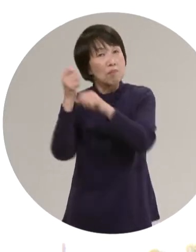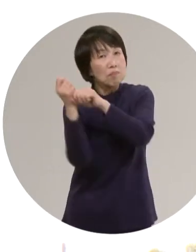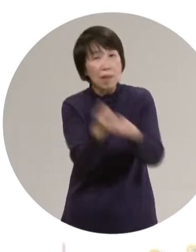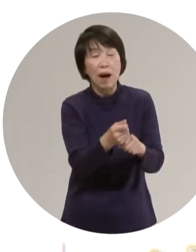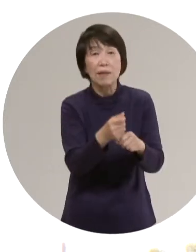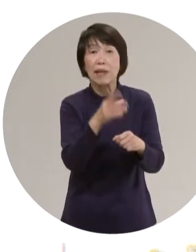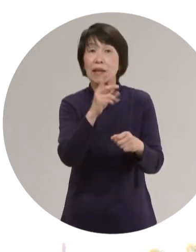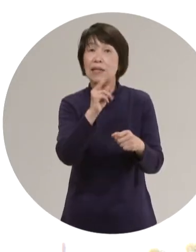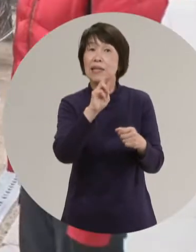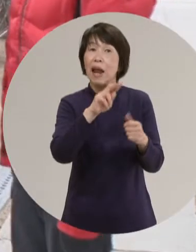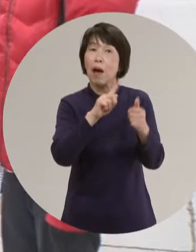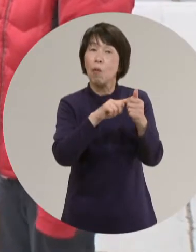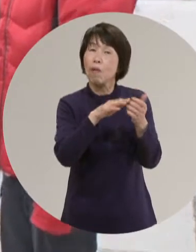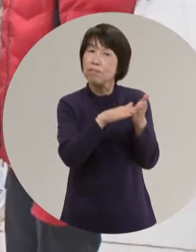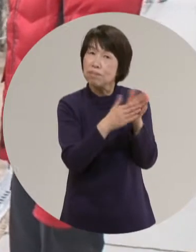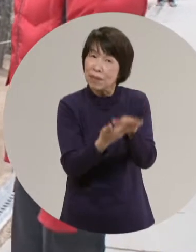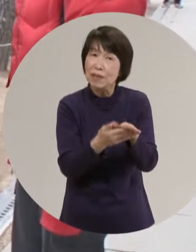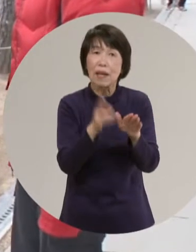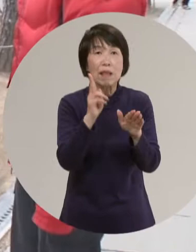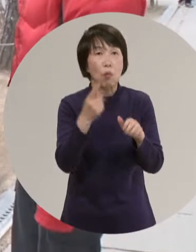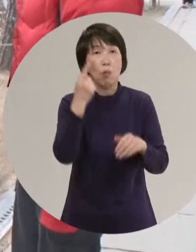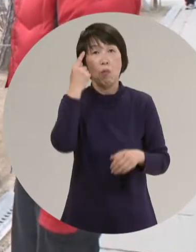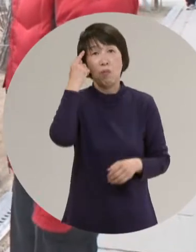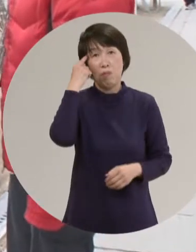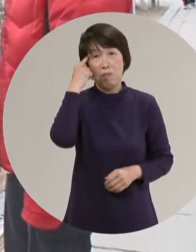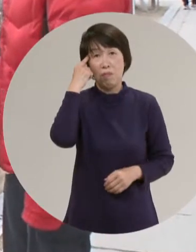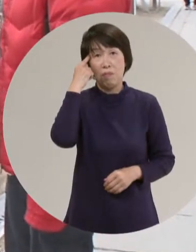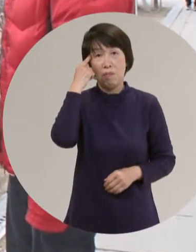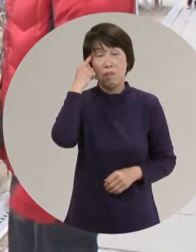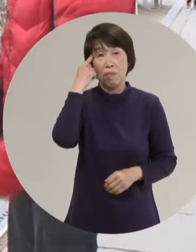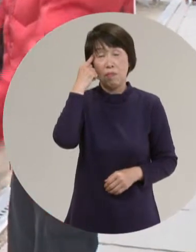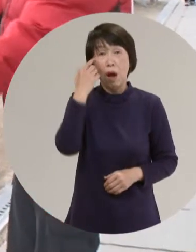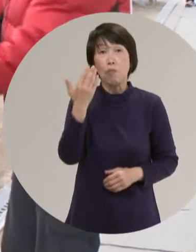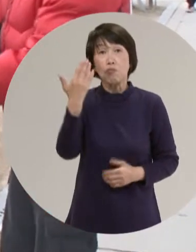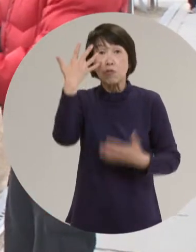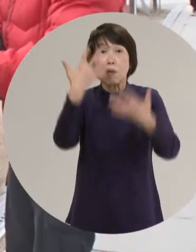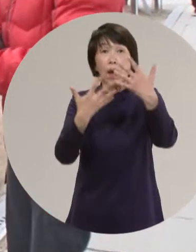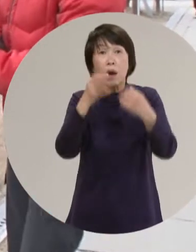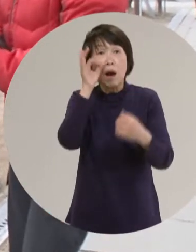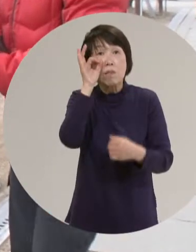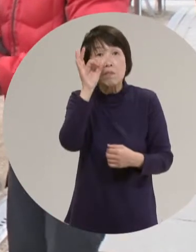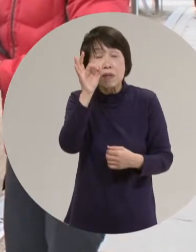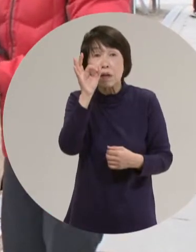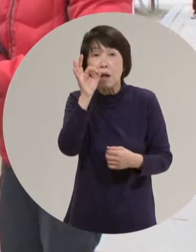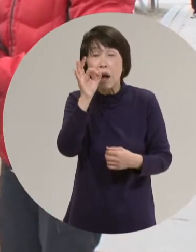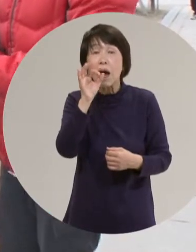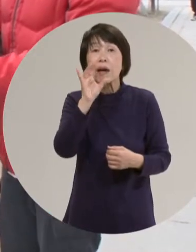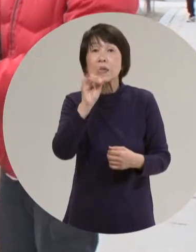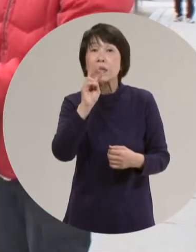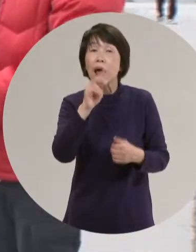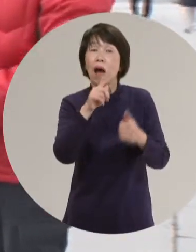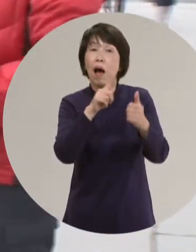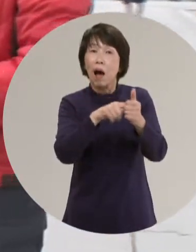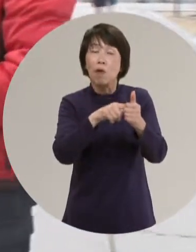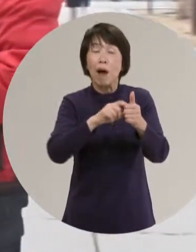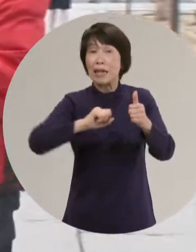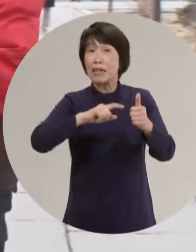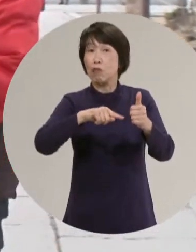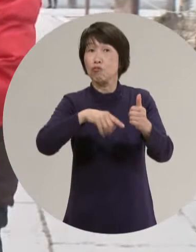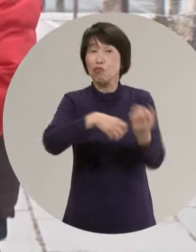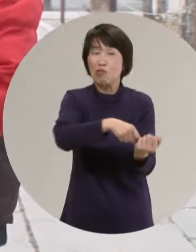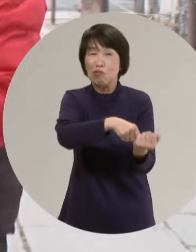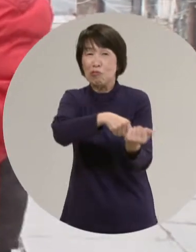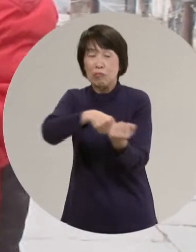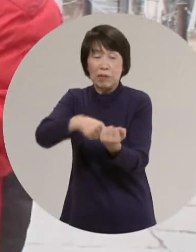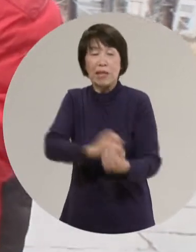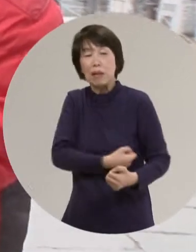の刃で吉良上野介は命を落としてる、はい、いうことでね、はい、で昔の映画ではよくあの生きたままこう引きずり出